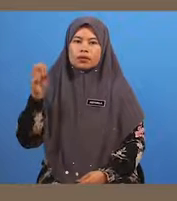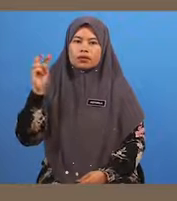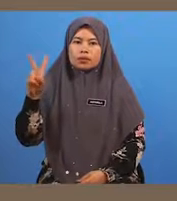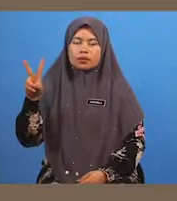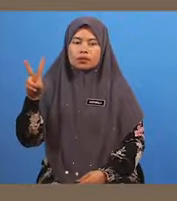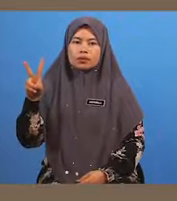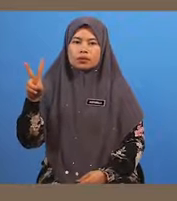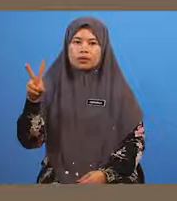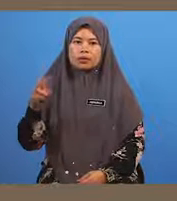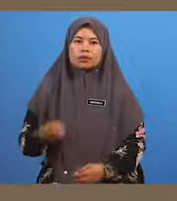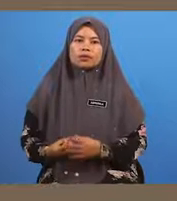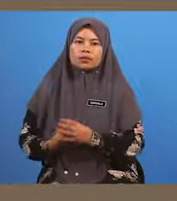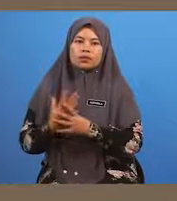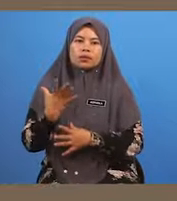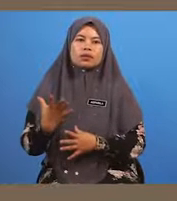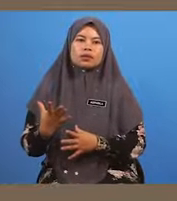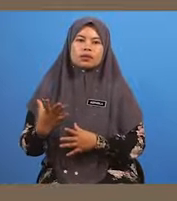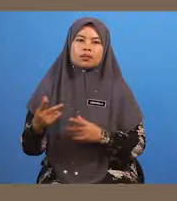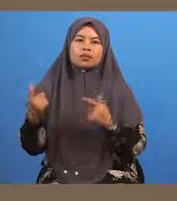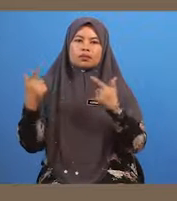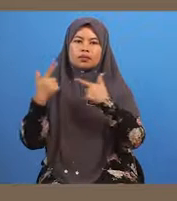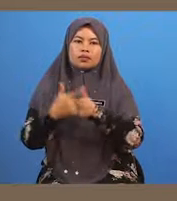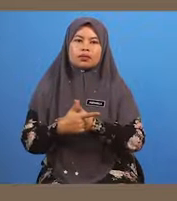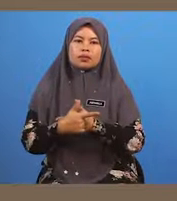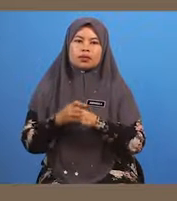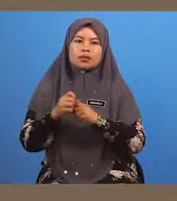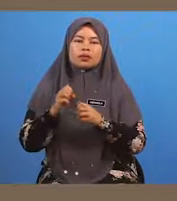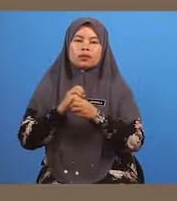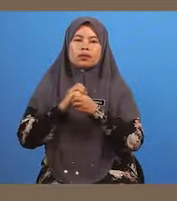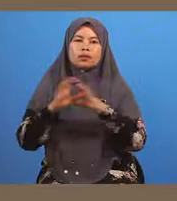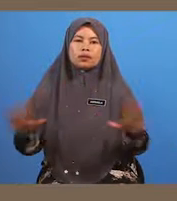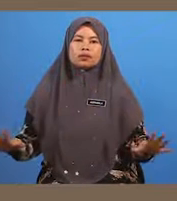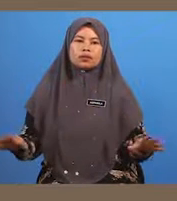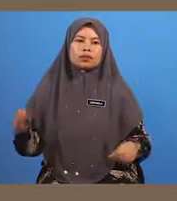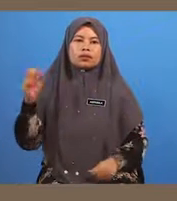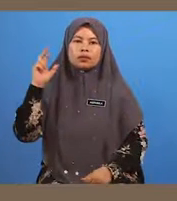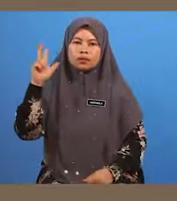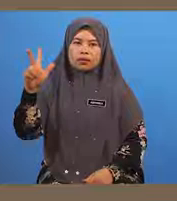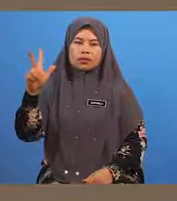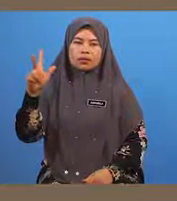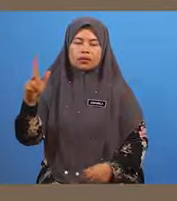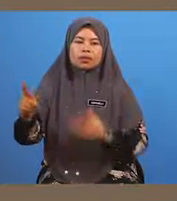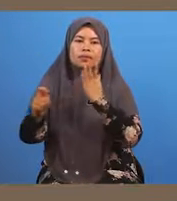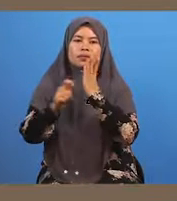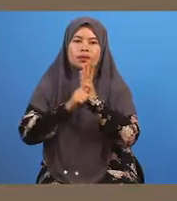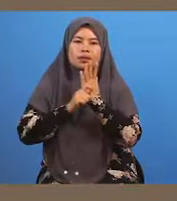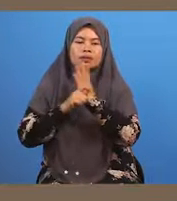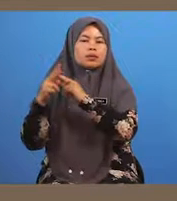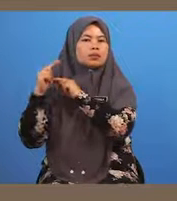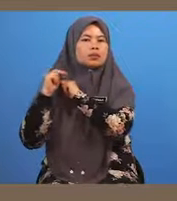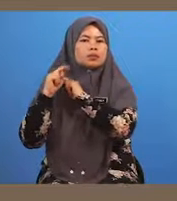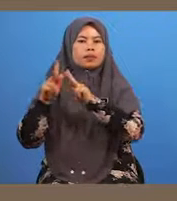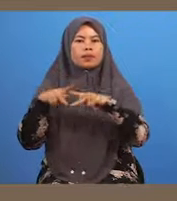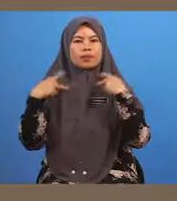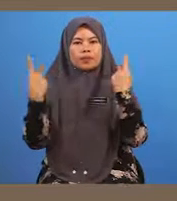kedua, menimbulkan permusuhan dan perpecahan. Tujuan ketiga, menambah beban